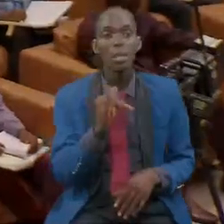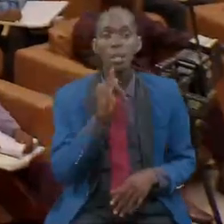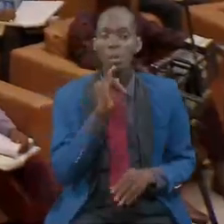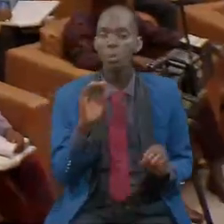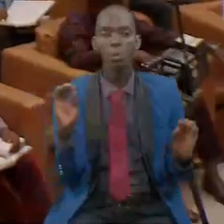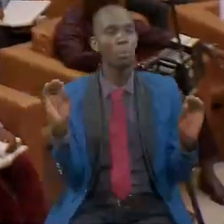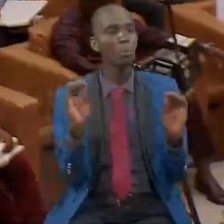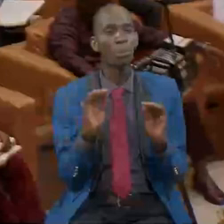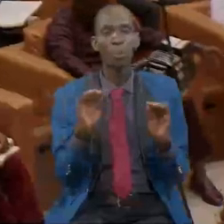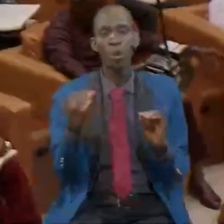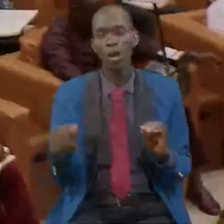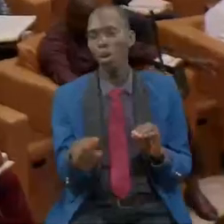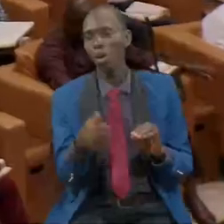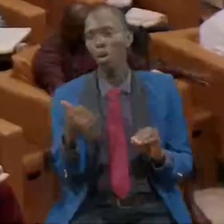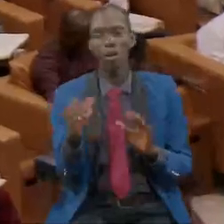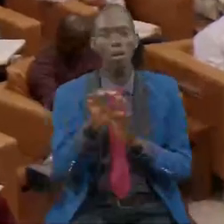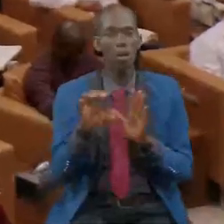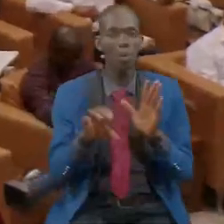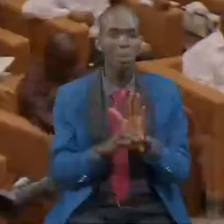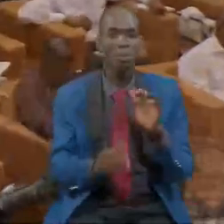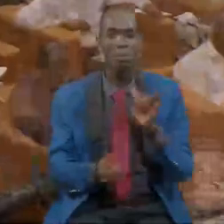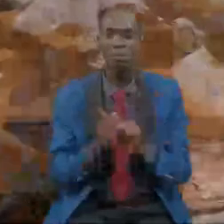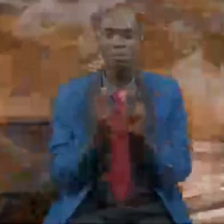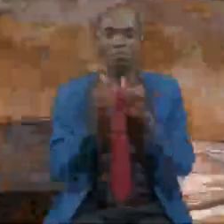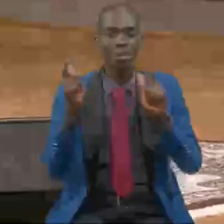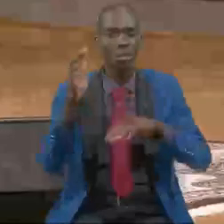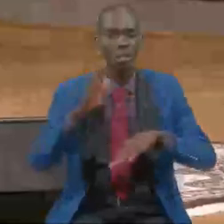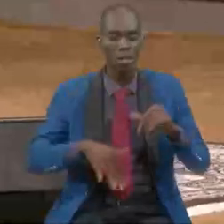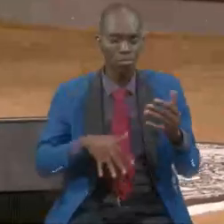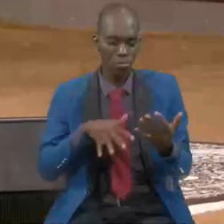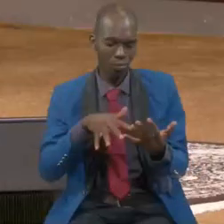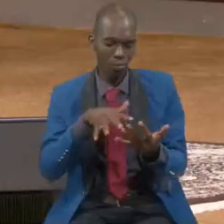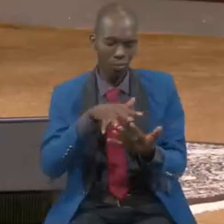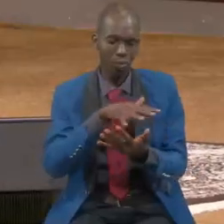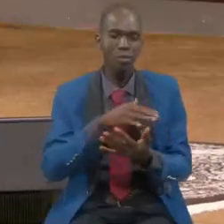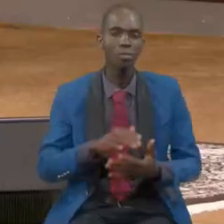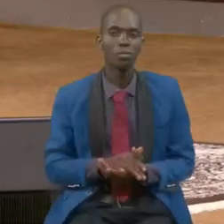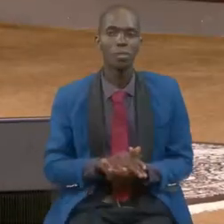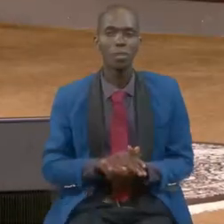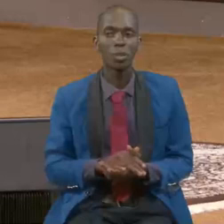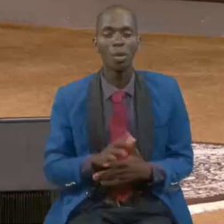a pas d'autre commandement plus grand que cela.